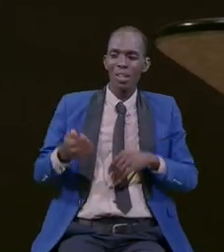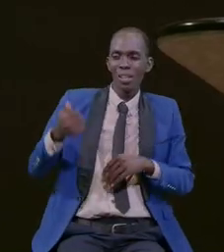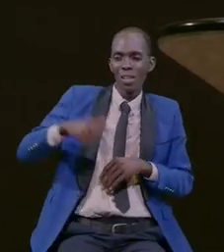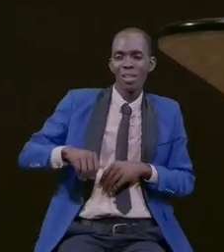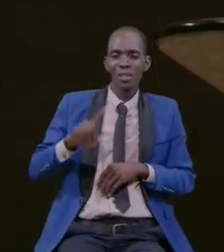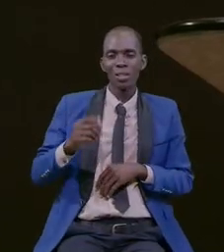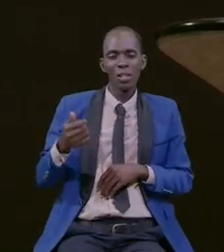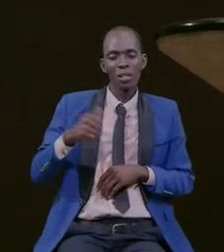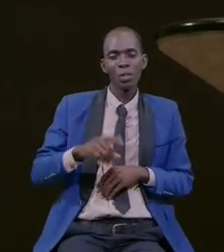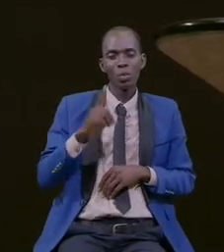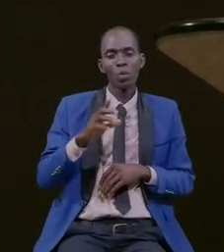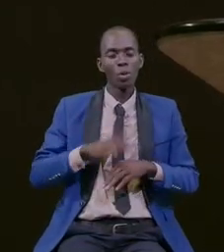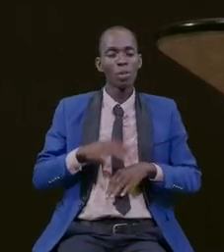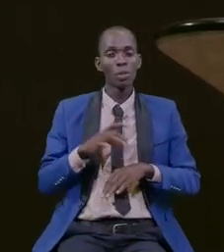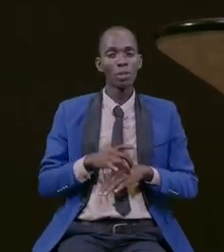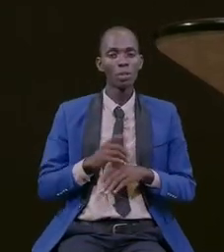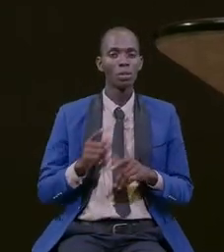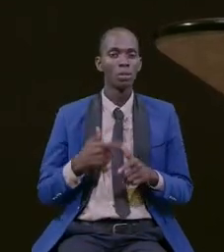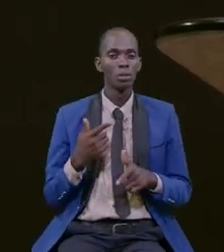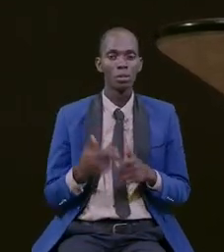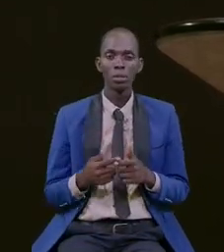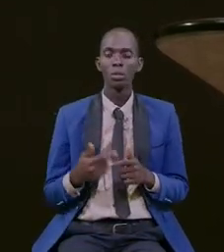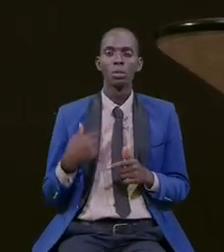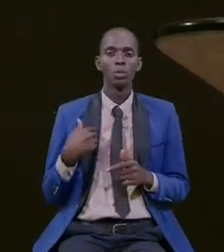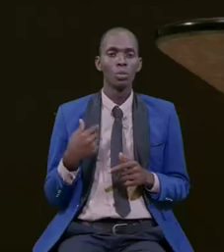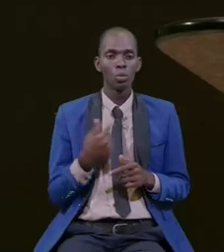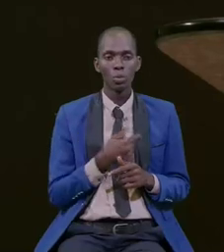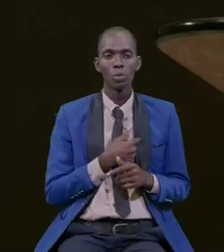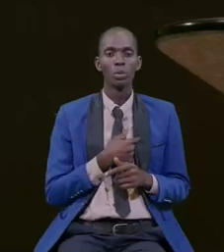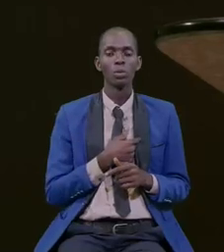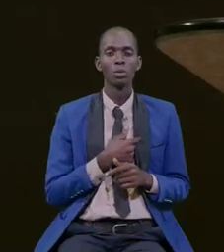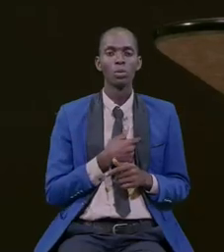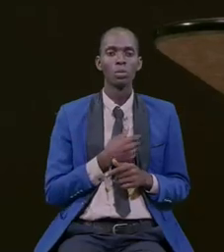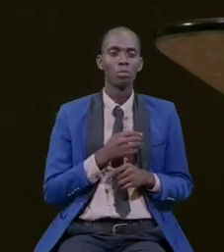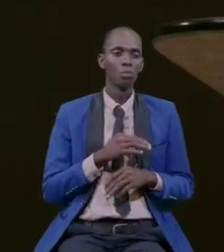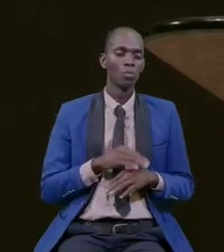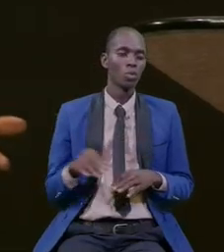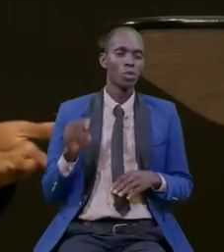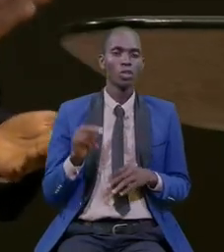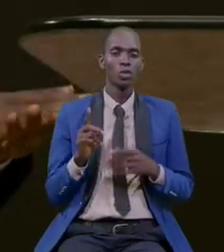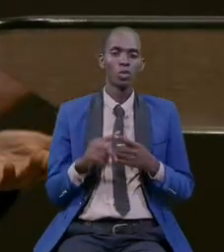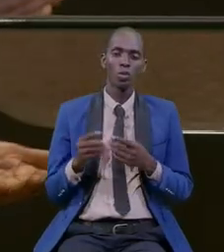droit de bêre l'agneau et les brebis du Seigneur